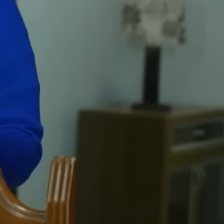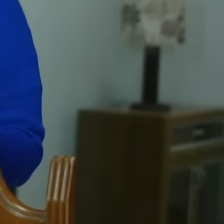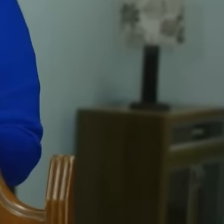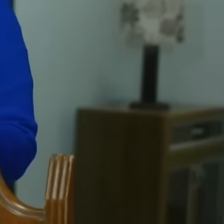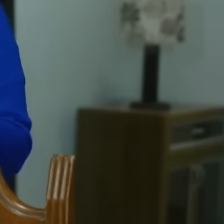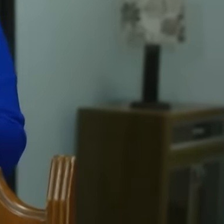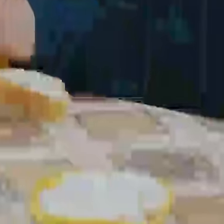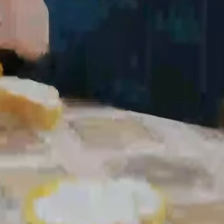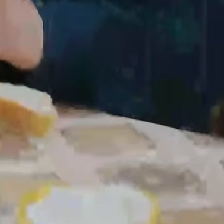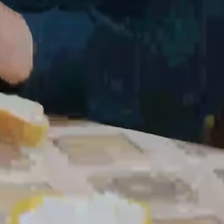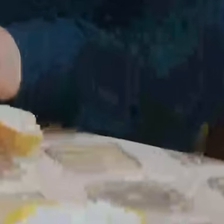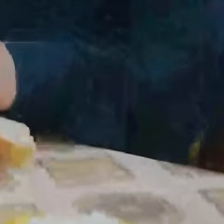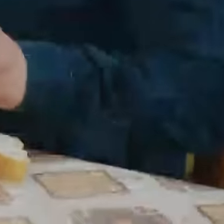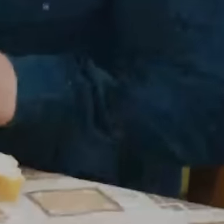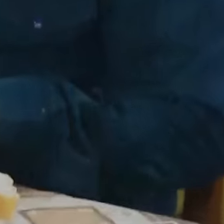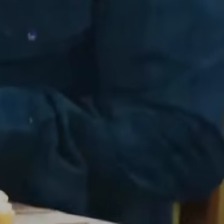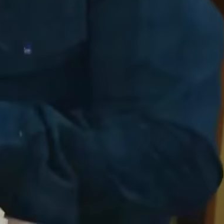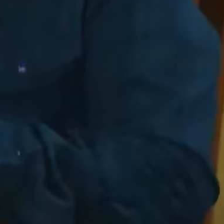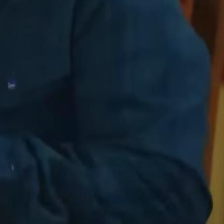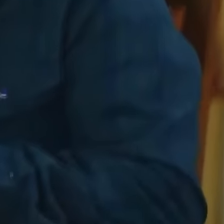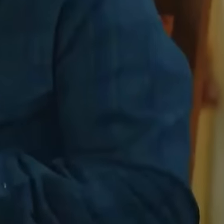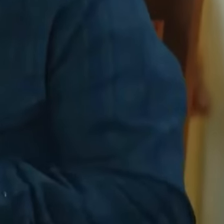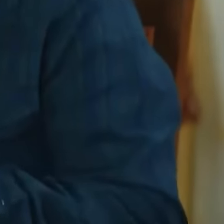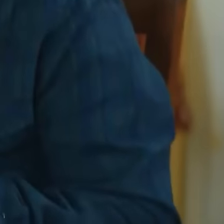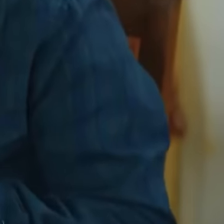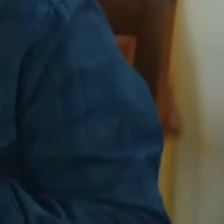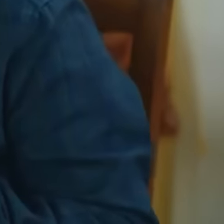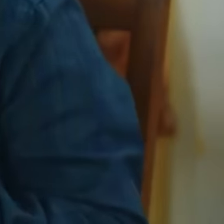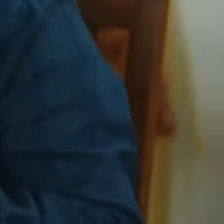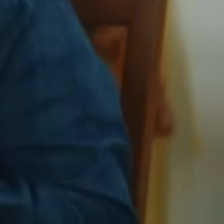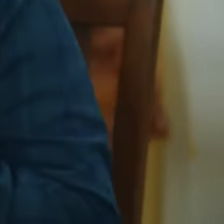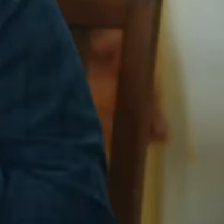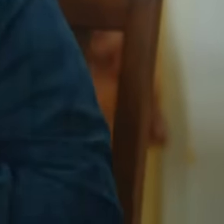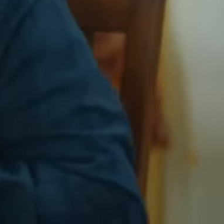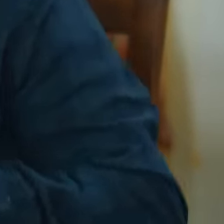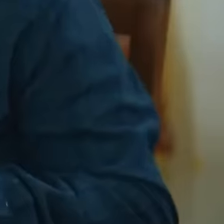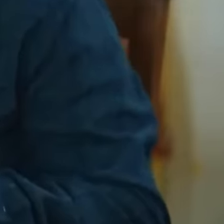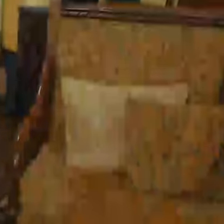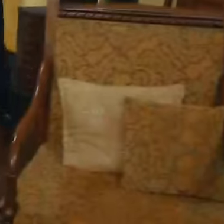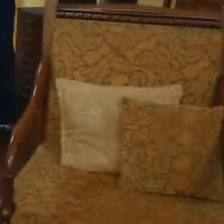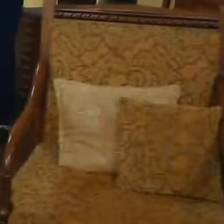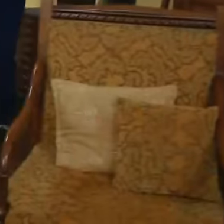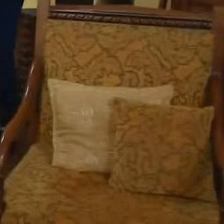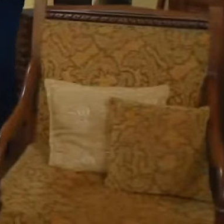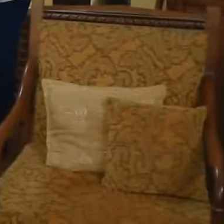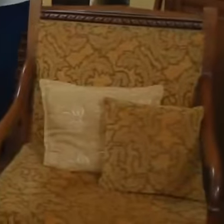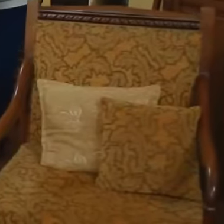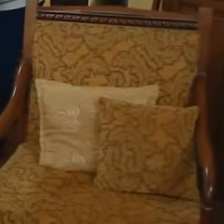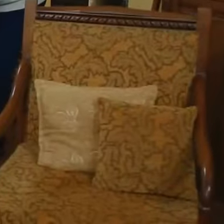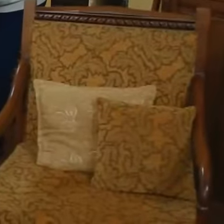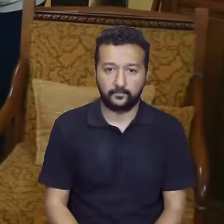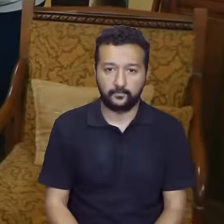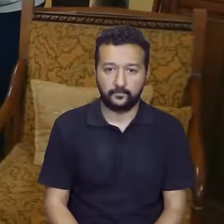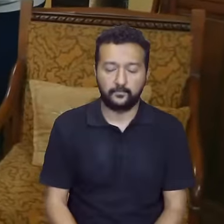silkip içeri nefes verdi. Şener kahvaltı masasında yumurta peynirle iştahla karnını doyuruyor. Müdür